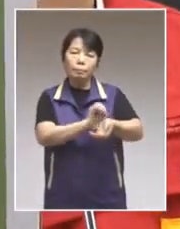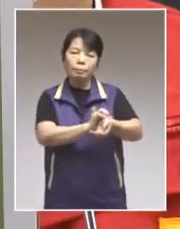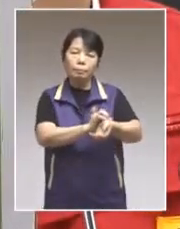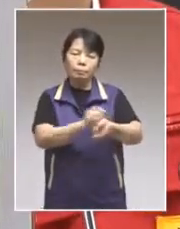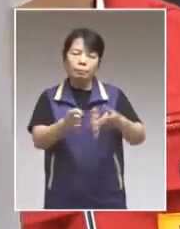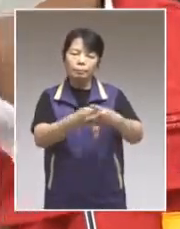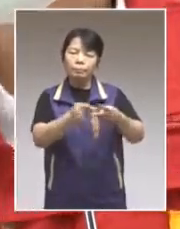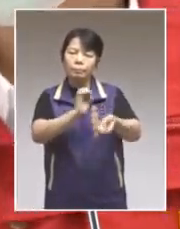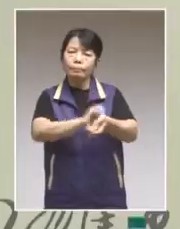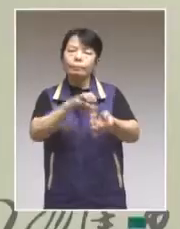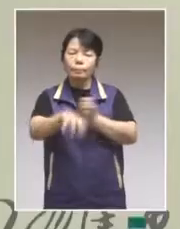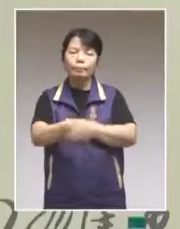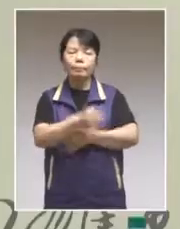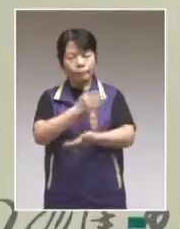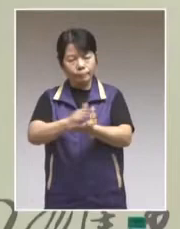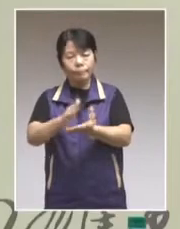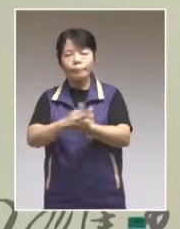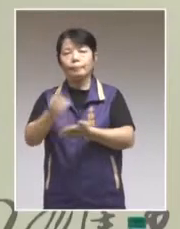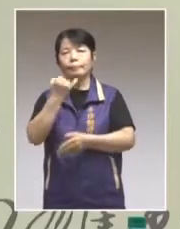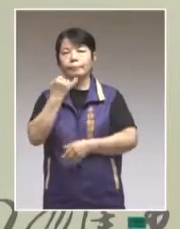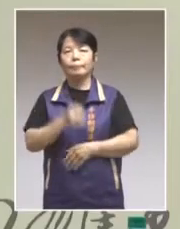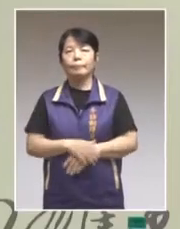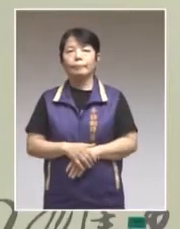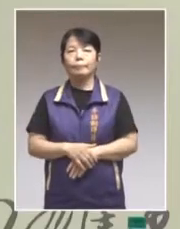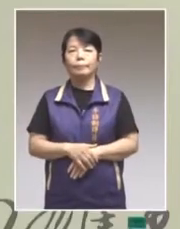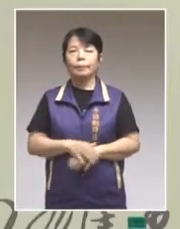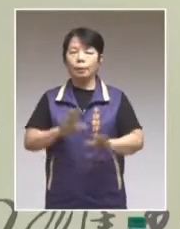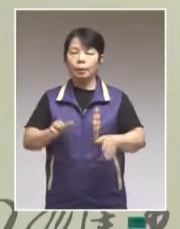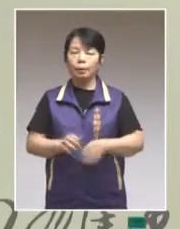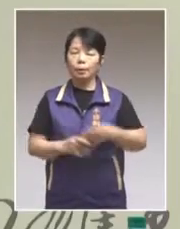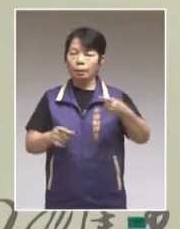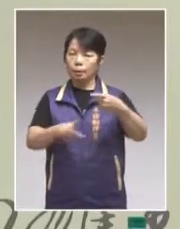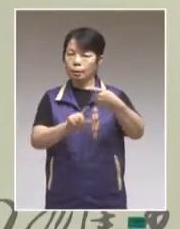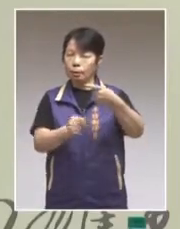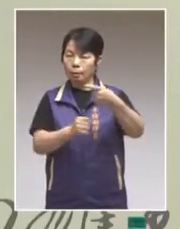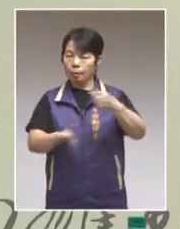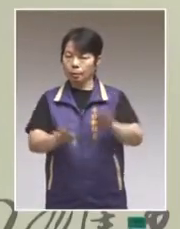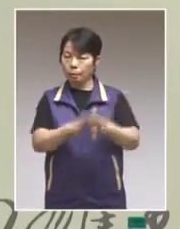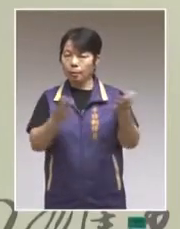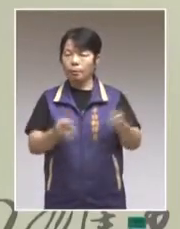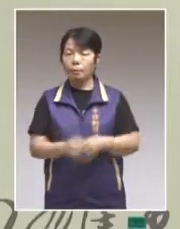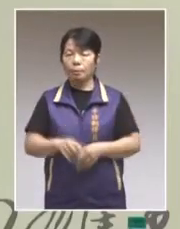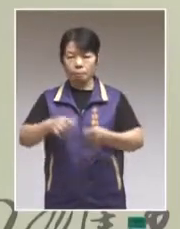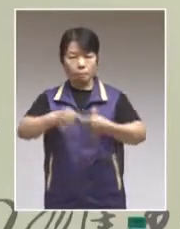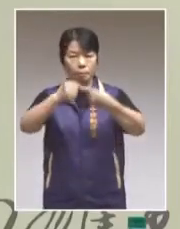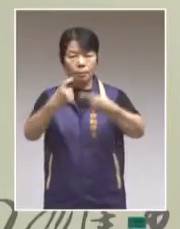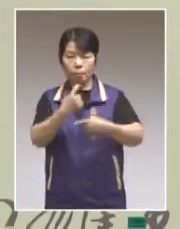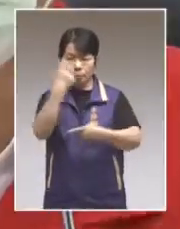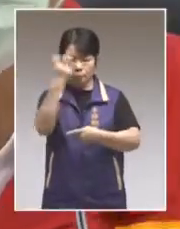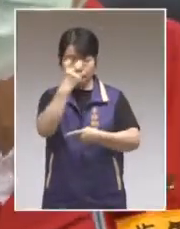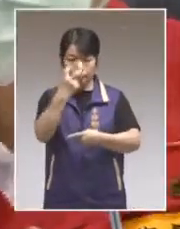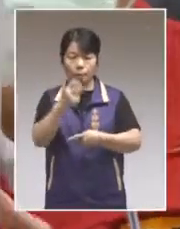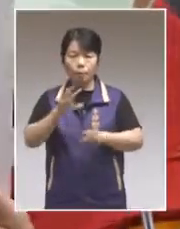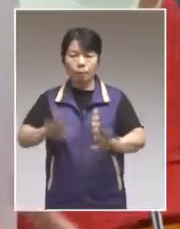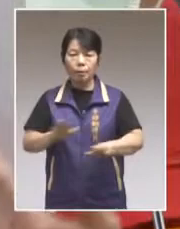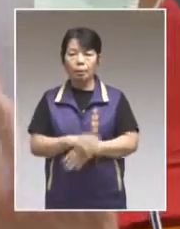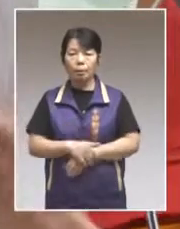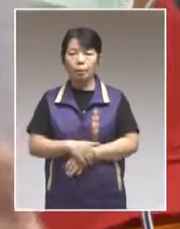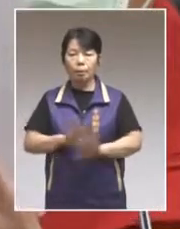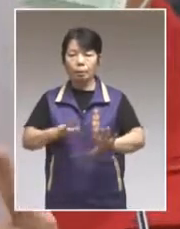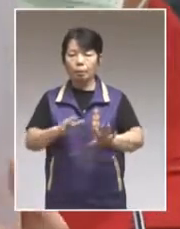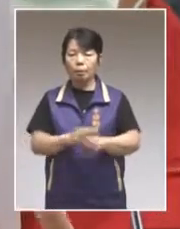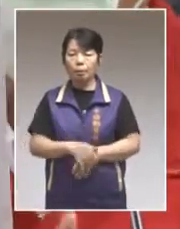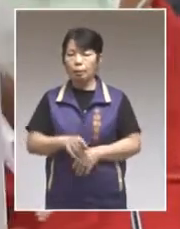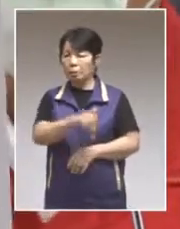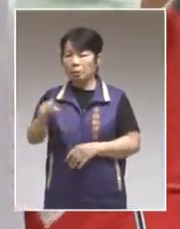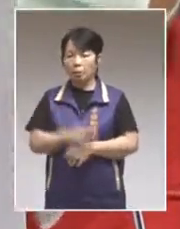决。那所以我们在一月开始，我们第一个就是快筛。所以你看我们最近量能增加很多